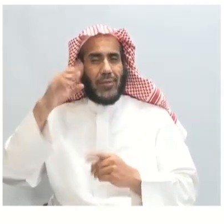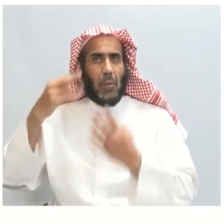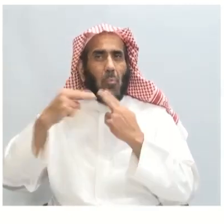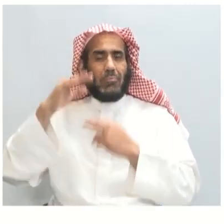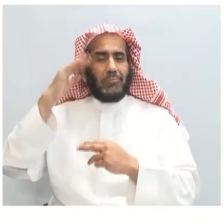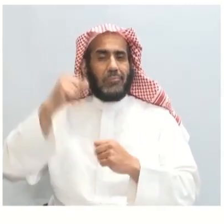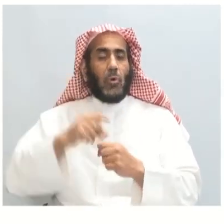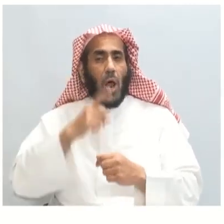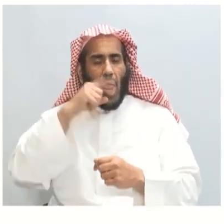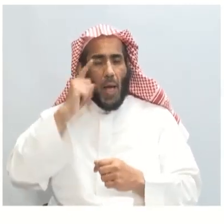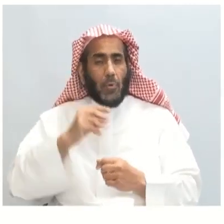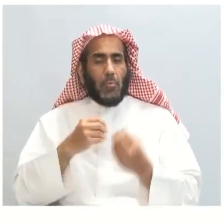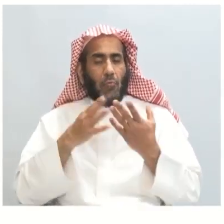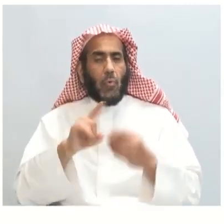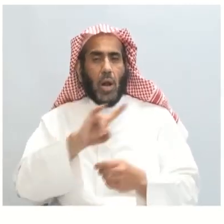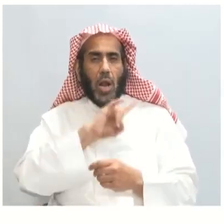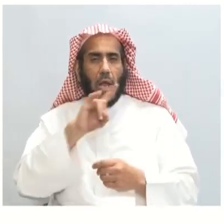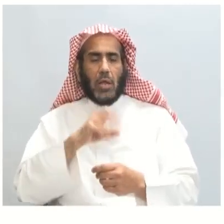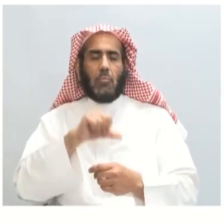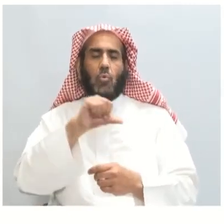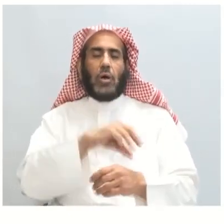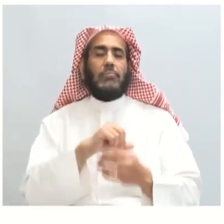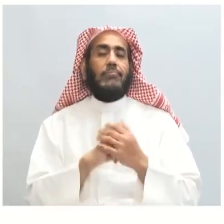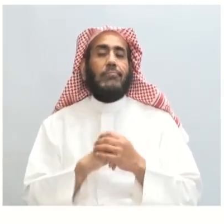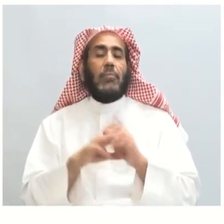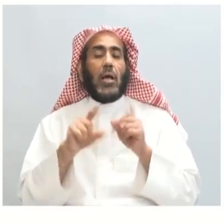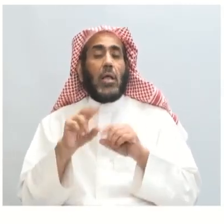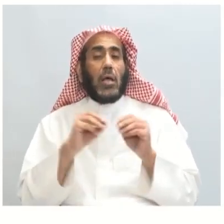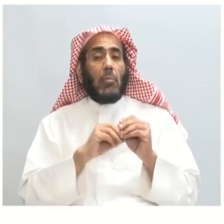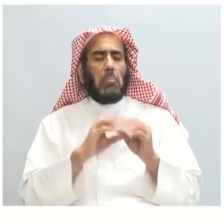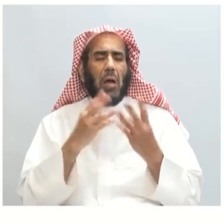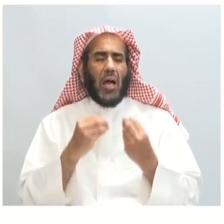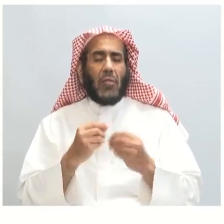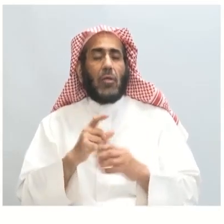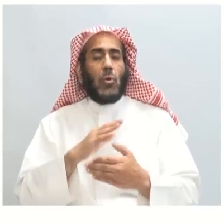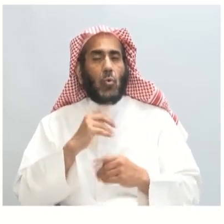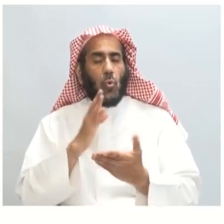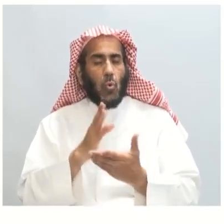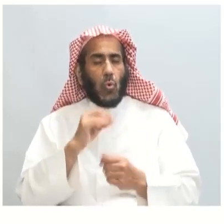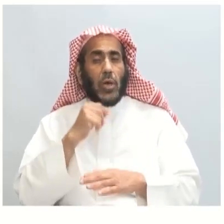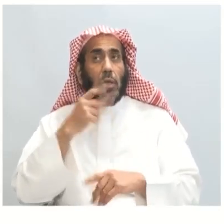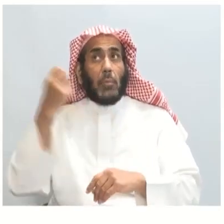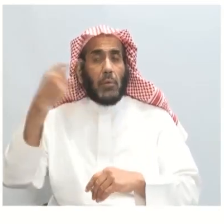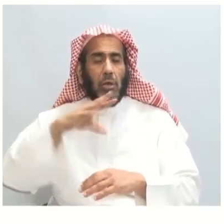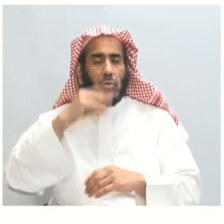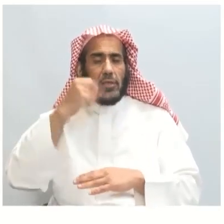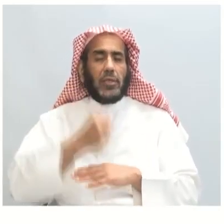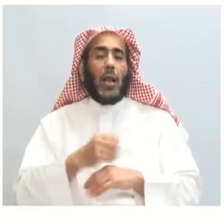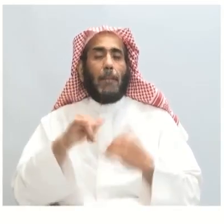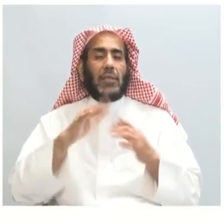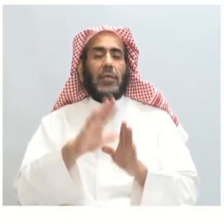الامر بالمعروف والنهي عن المنكر اذا هذه ماذا بعض الحقوق التي امرنا بها الرسول صلى الله عليه